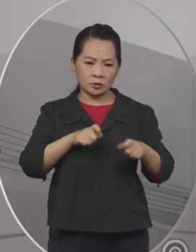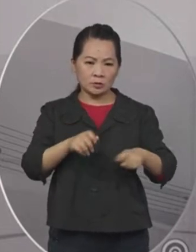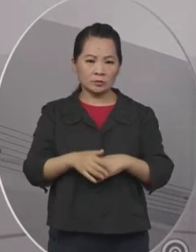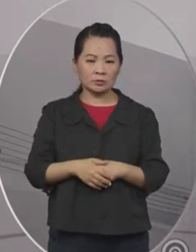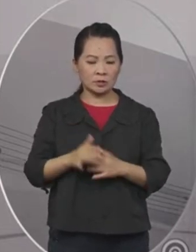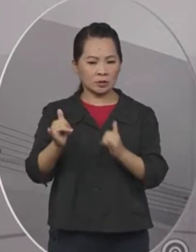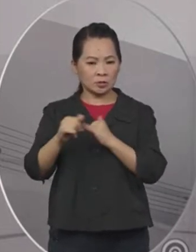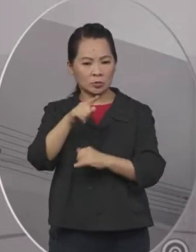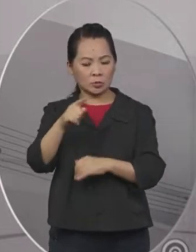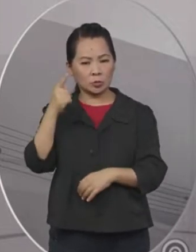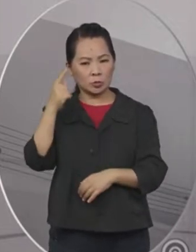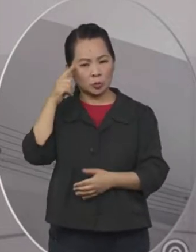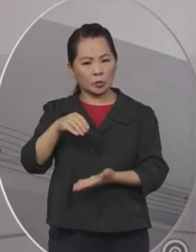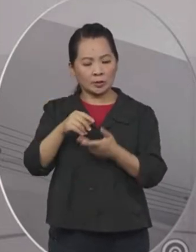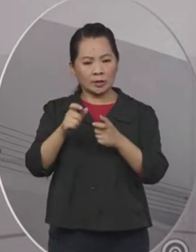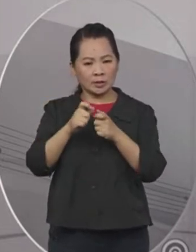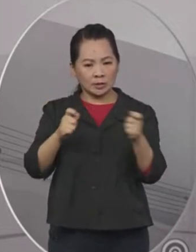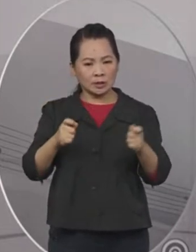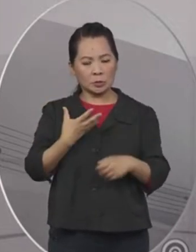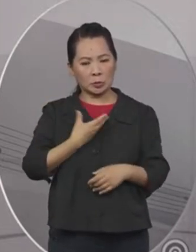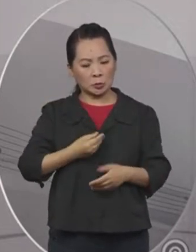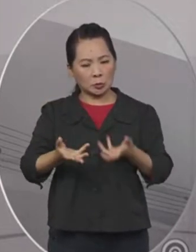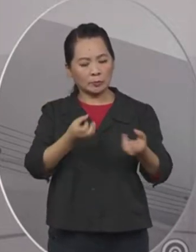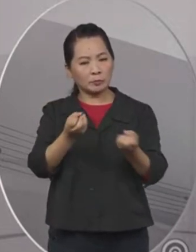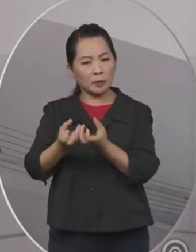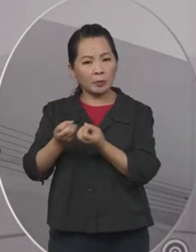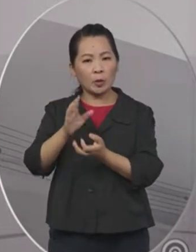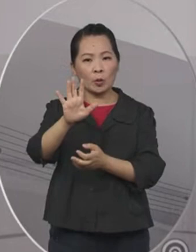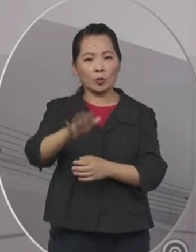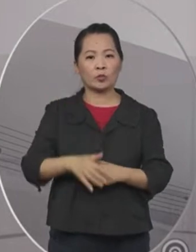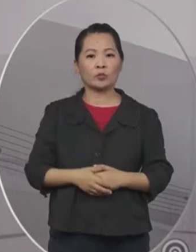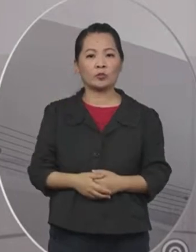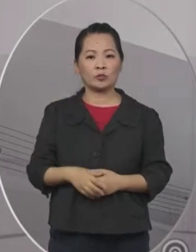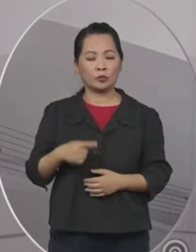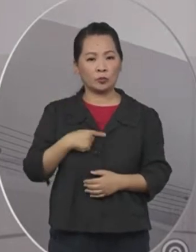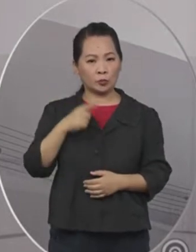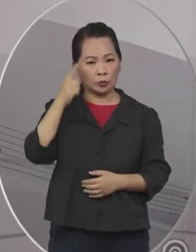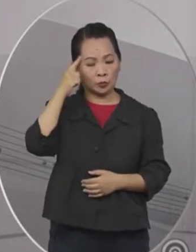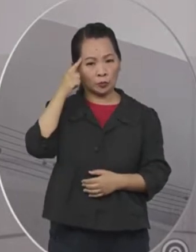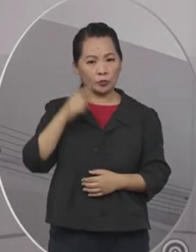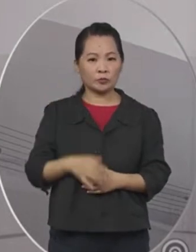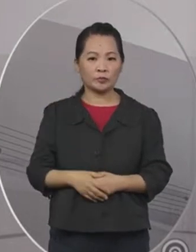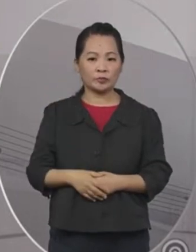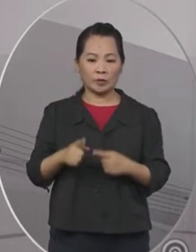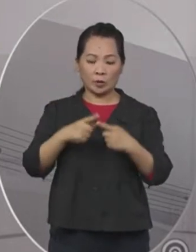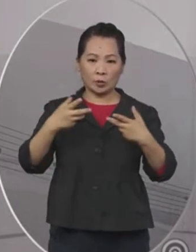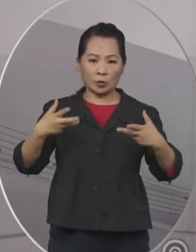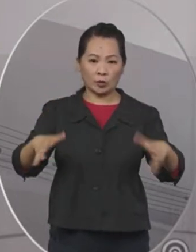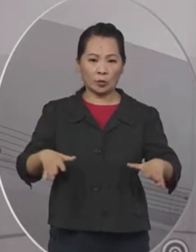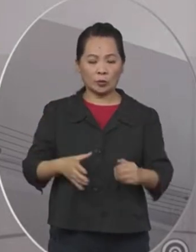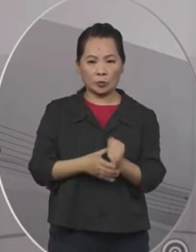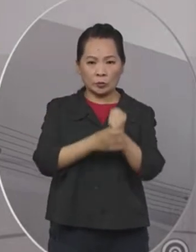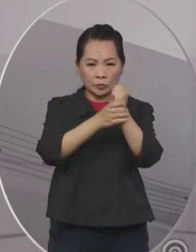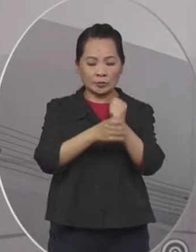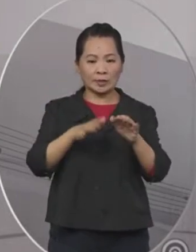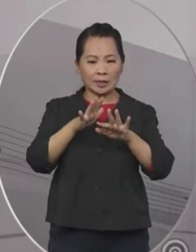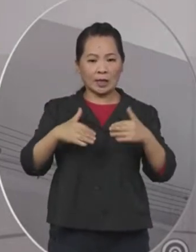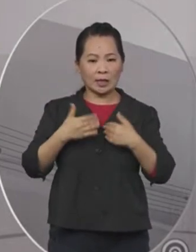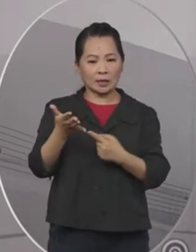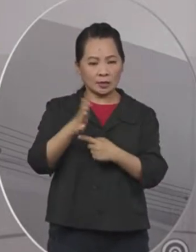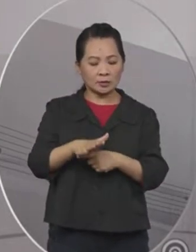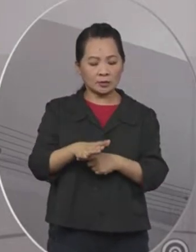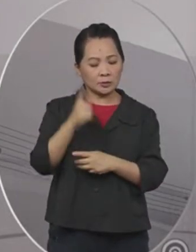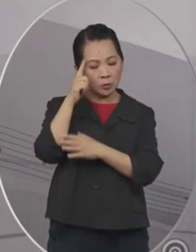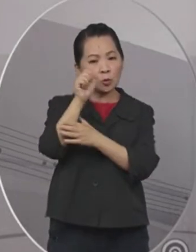会上不断发生的肠道悲歌，因此我发还有看到很多人就非常支持所谓的安乐死合法